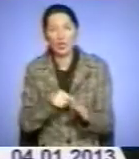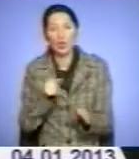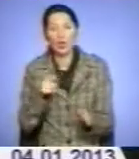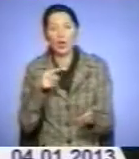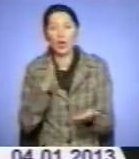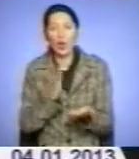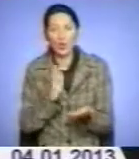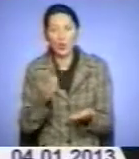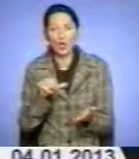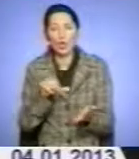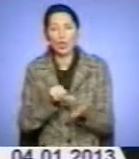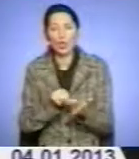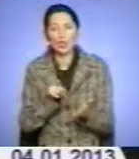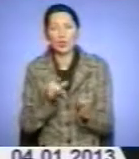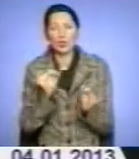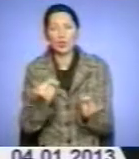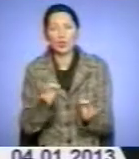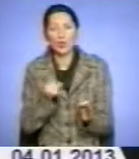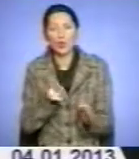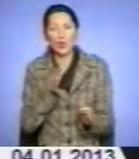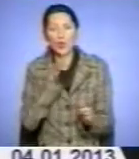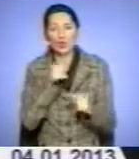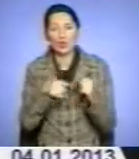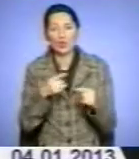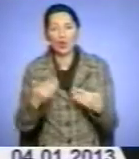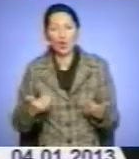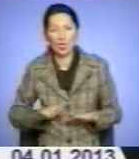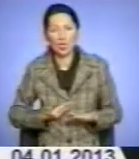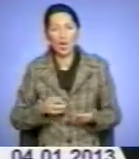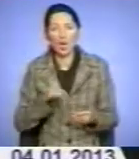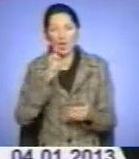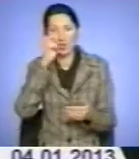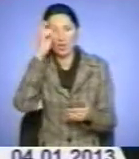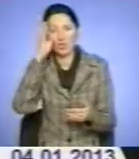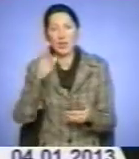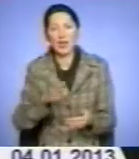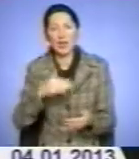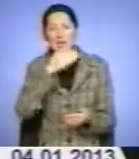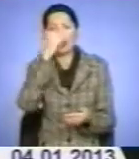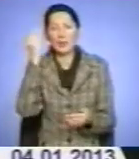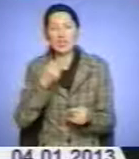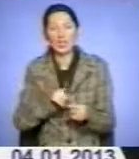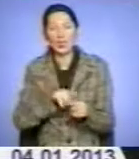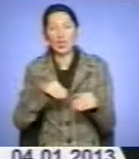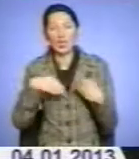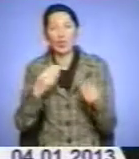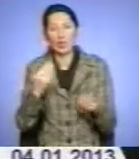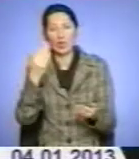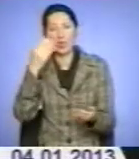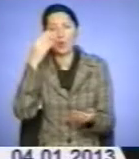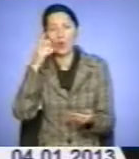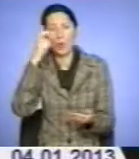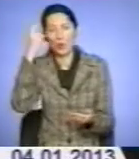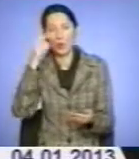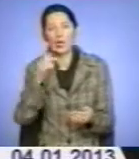тої істини і того вічного життя, тобто прийняття Царства Небесного, яке дарує нам Господь як нагороду